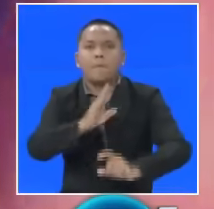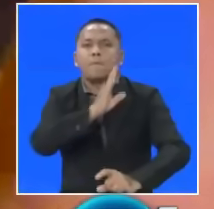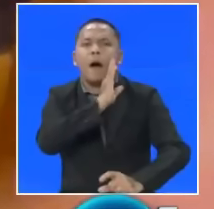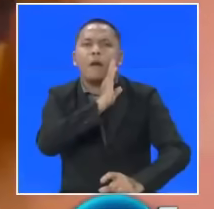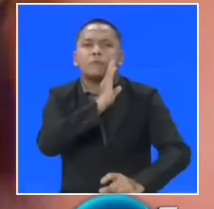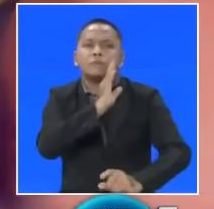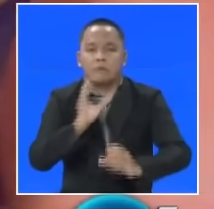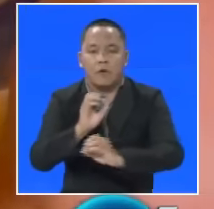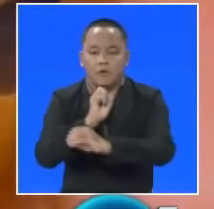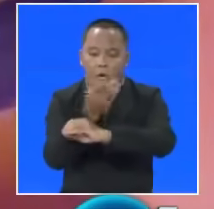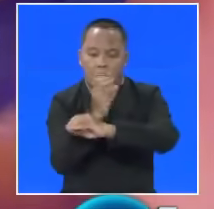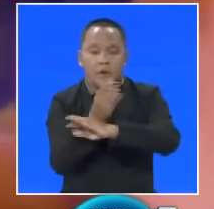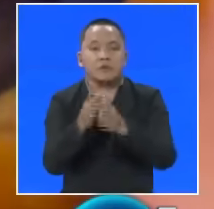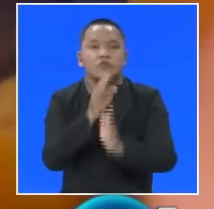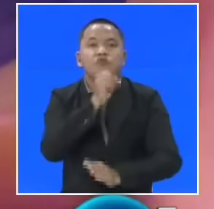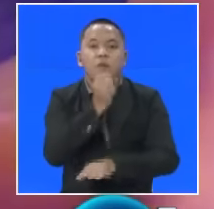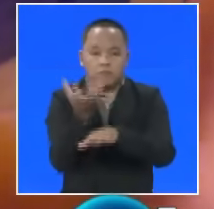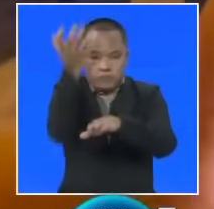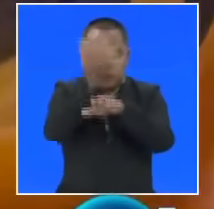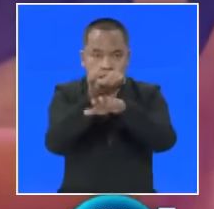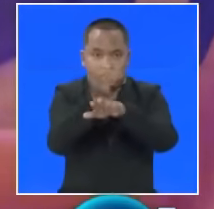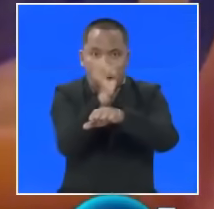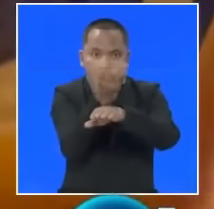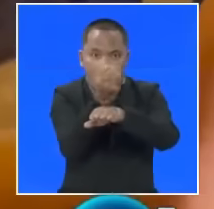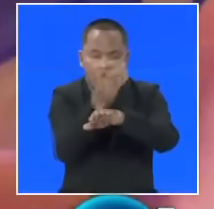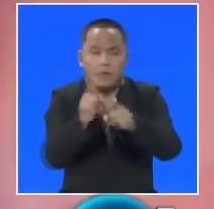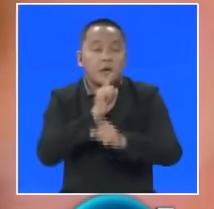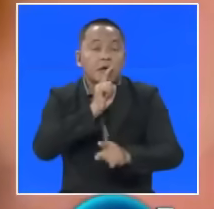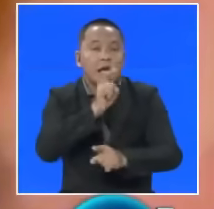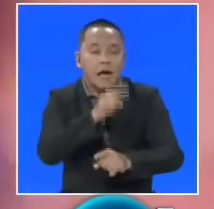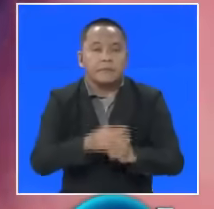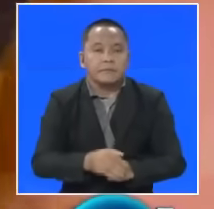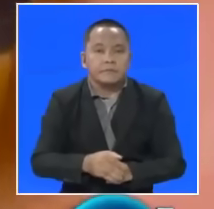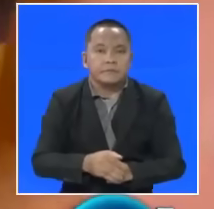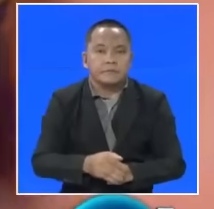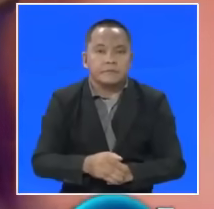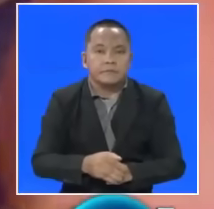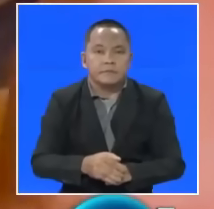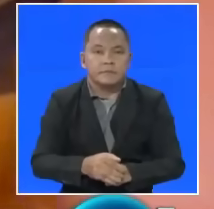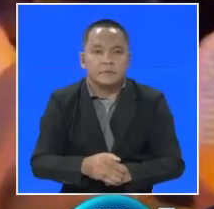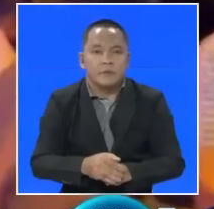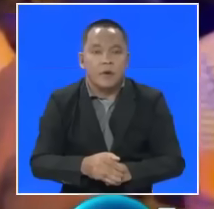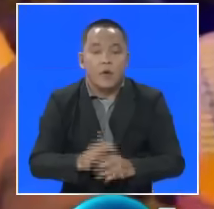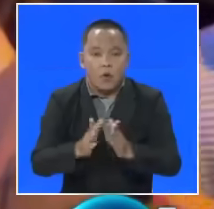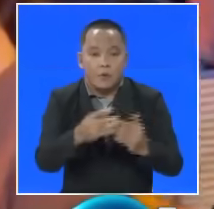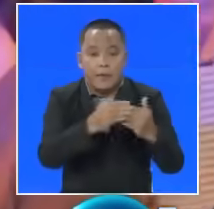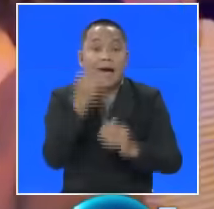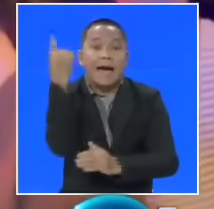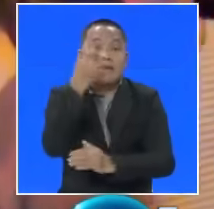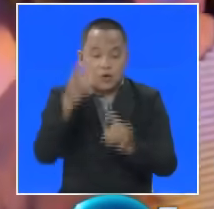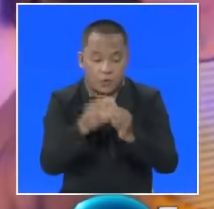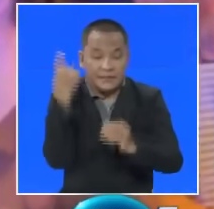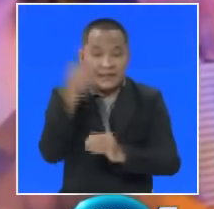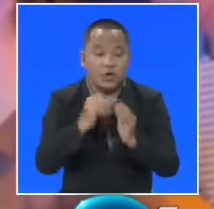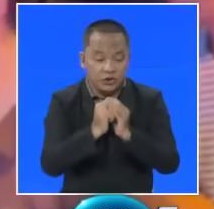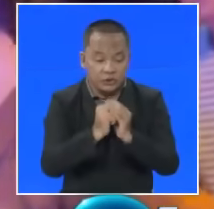อมติดไฟเรนสีส้มบนหลังคารถด้วยสอบถามนายกิติธาราอาจ้อไกด์ที่ดูแลคณะทัวร์เข